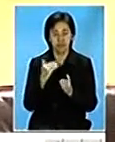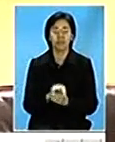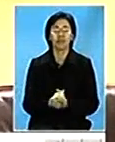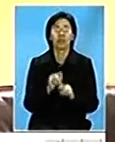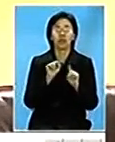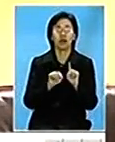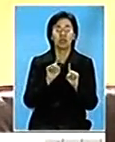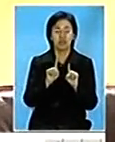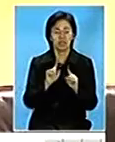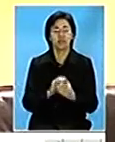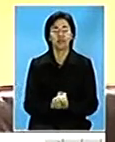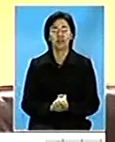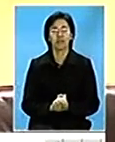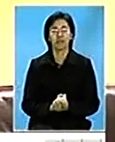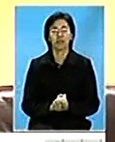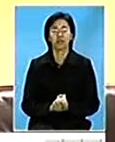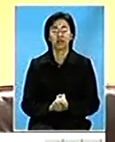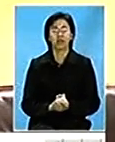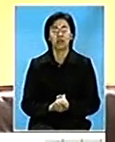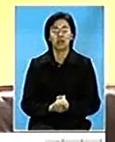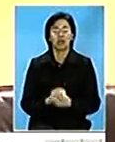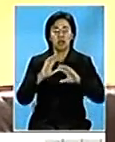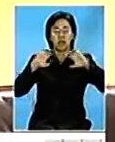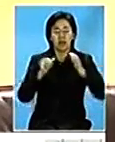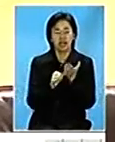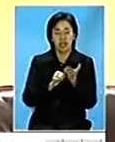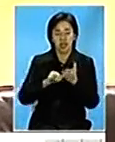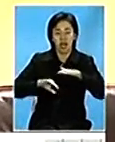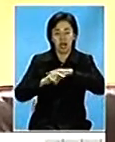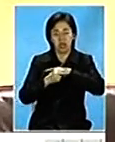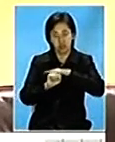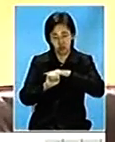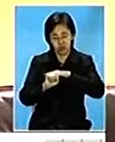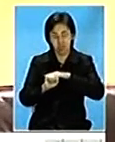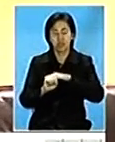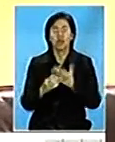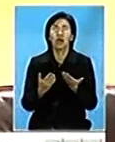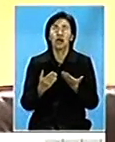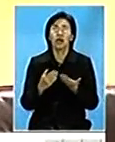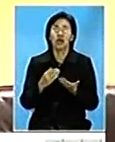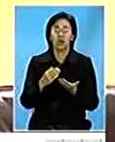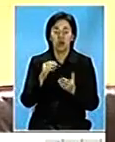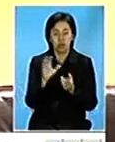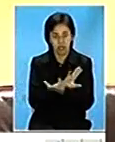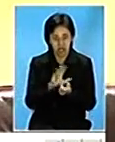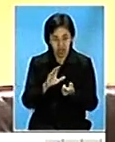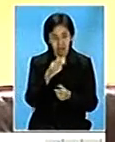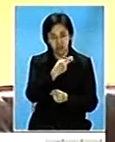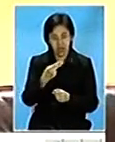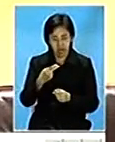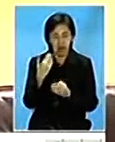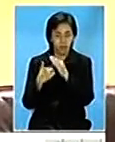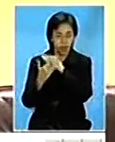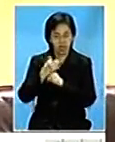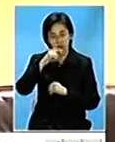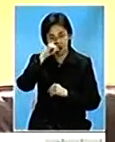1.1 นั้นนะครับรัฐบาลก็ปรับปรุงหลักสูตรทางด้านประวัติศาสตร์วัฒนธรรมภาษาของชาติเพื่อให้ดำรงเอกลักษณ์ความเป็นไทยอย่างมีมาตร